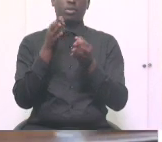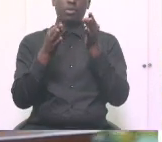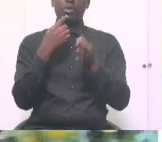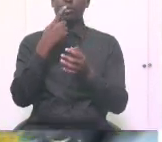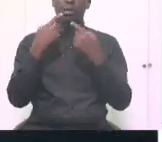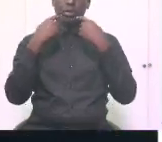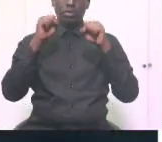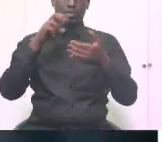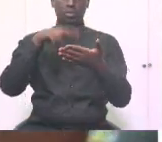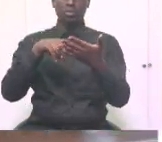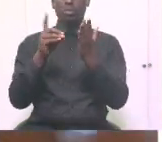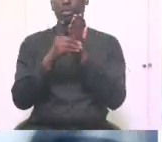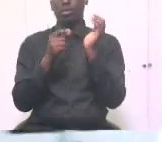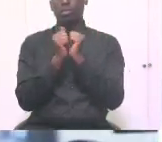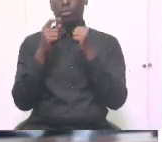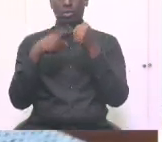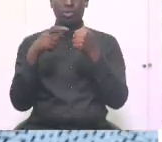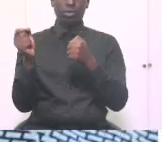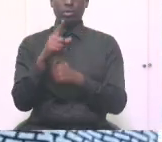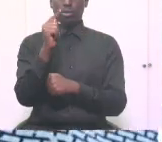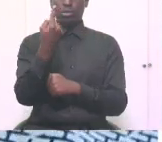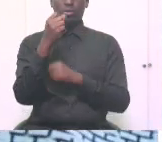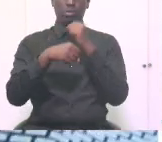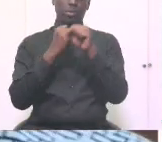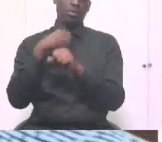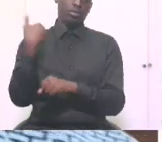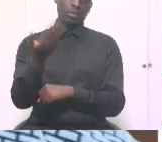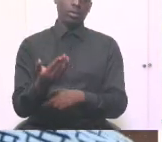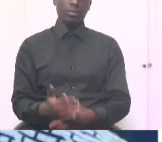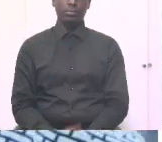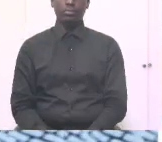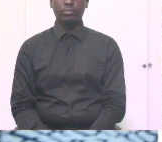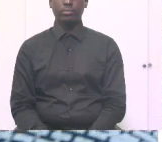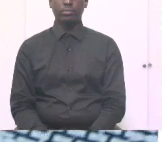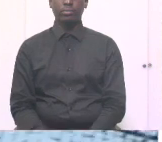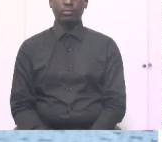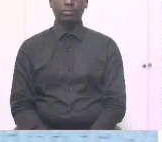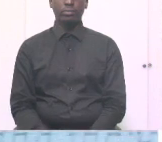ko ruzasomwa tariki ya 16 z'ukwezi kwa mbere umwaka utaha